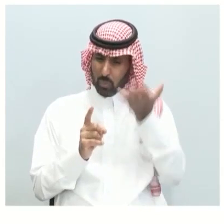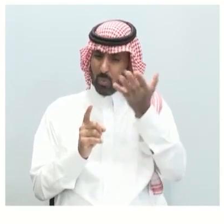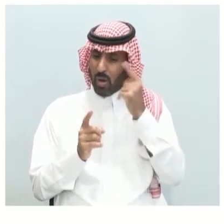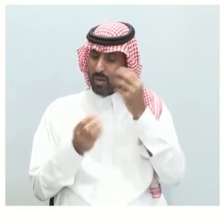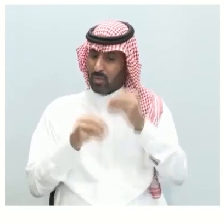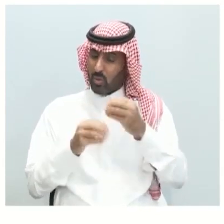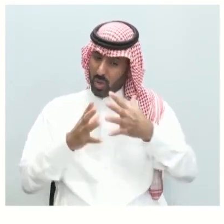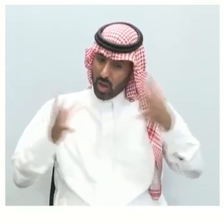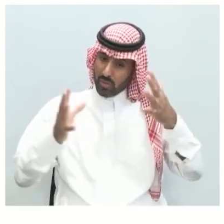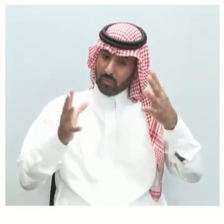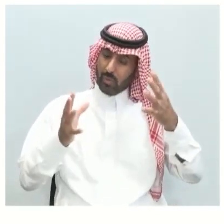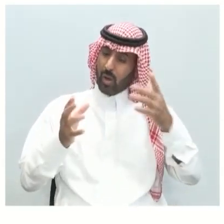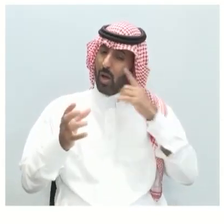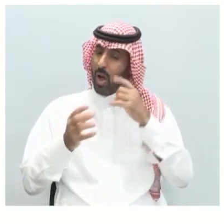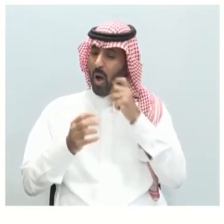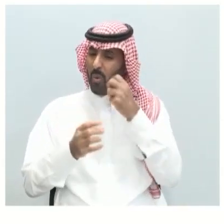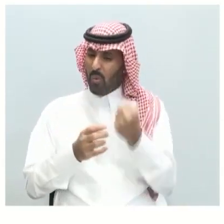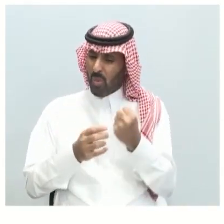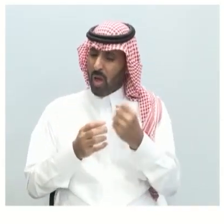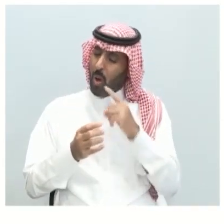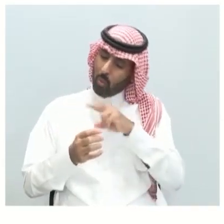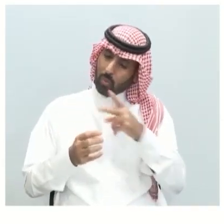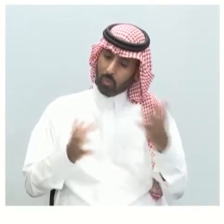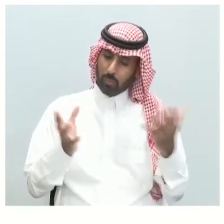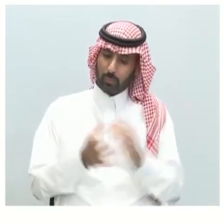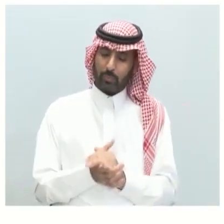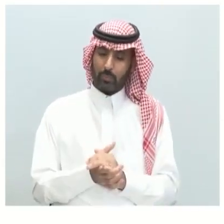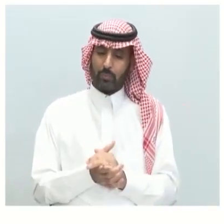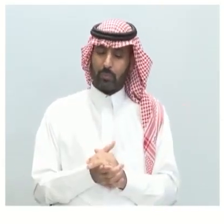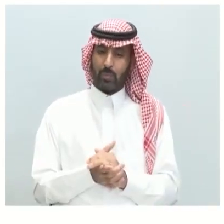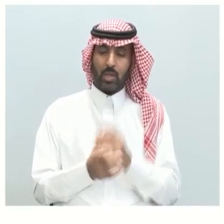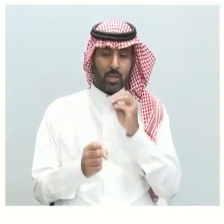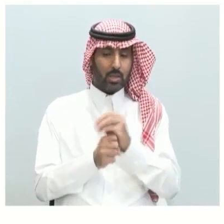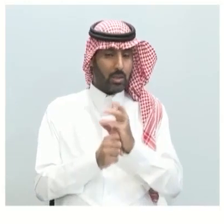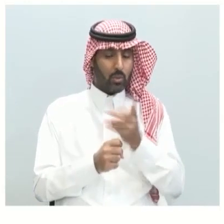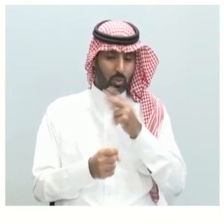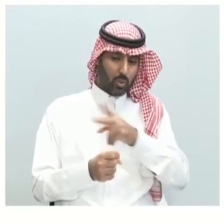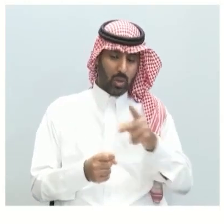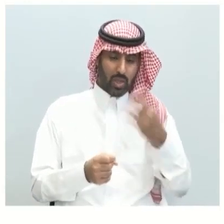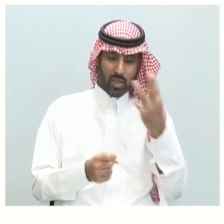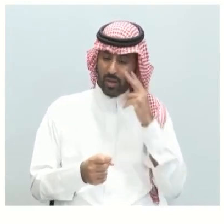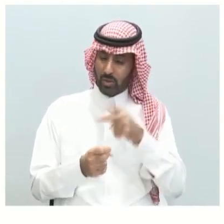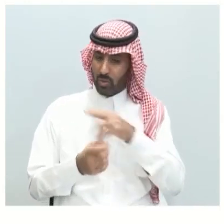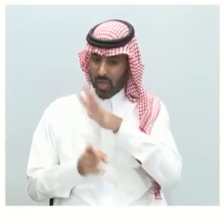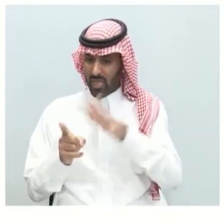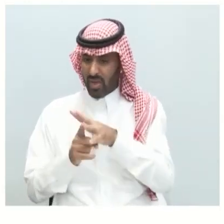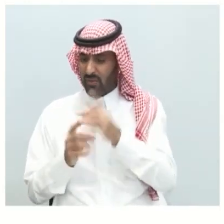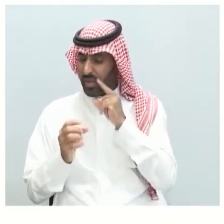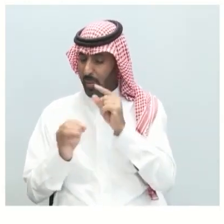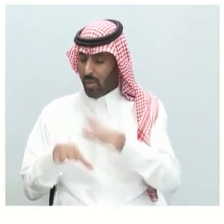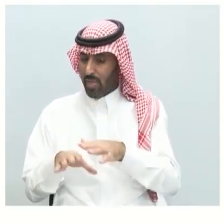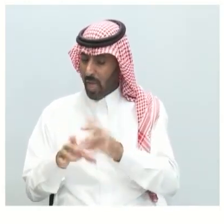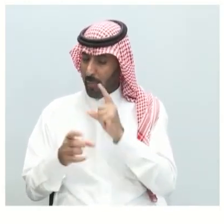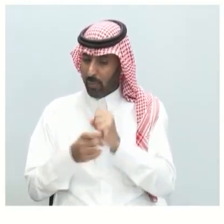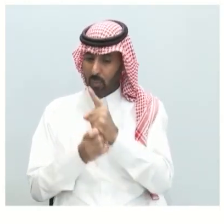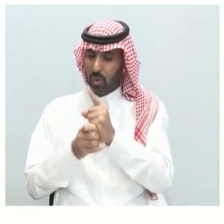ان يزيد الحجم او الضغط او كليهما اشرح اي المتغيرات الثلاثه التي تؤثر في كميه ثابته من الغاز